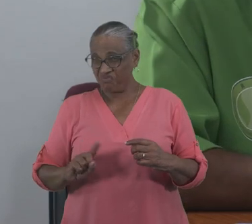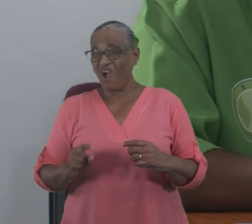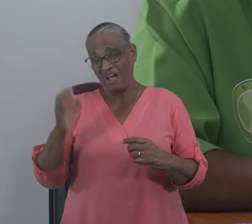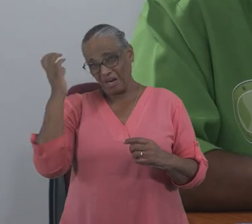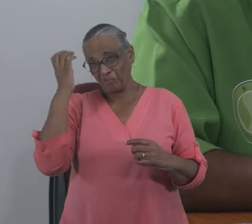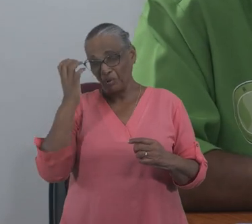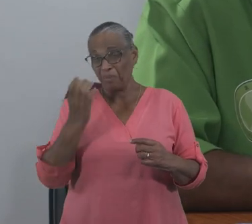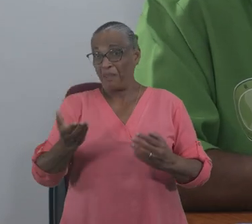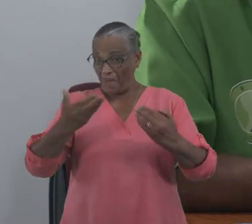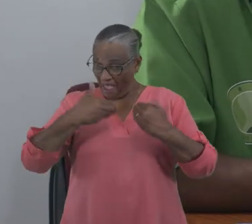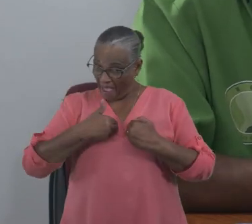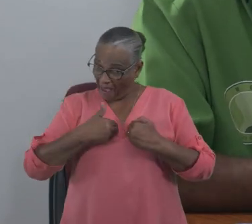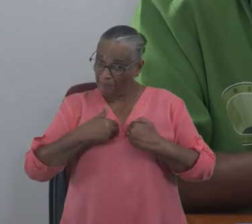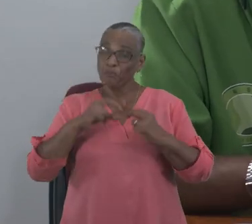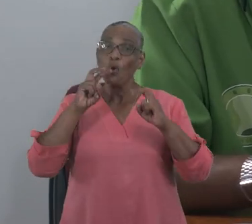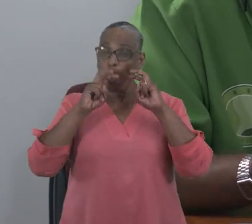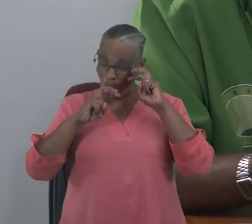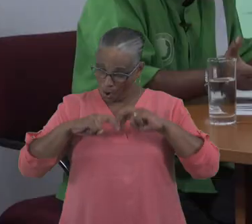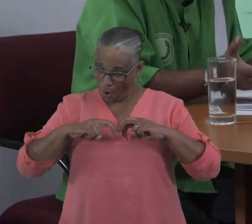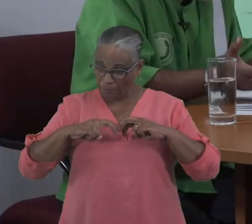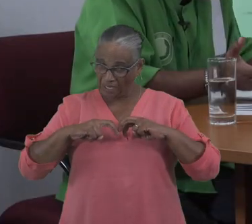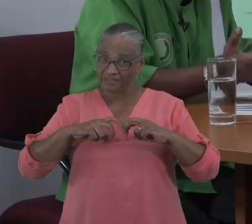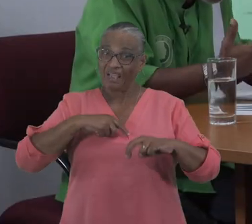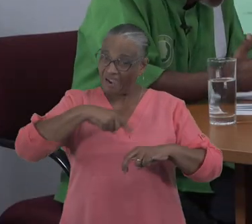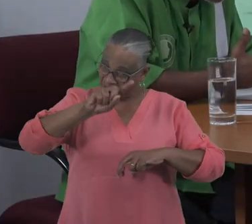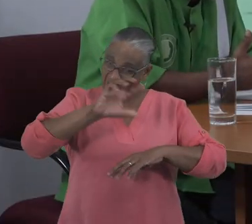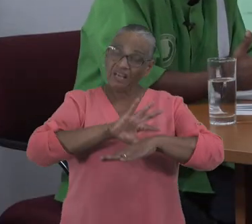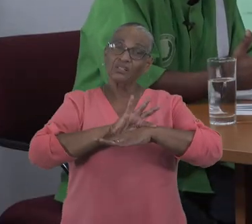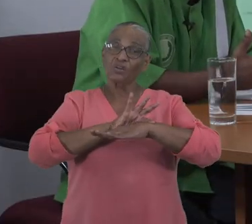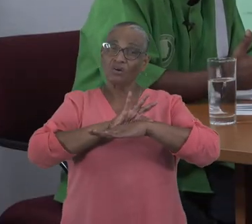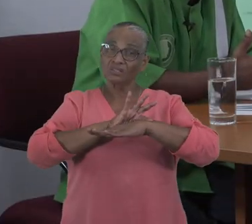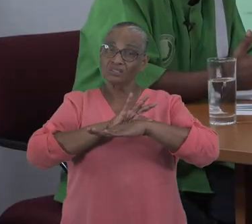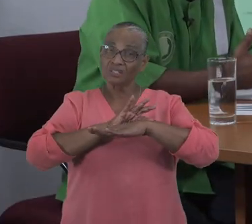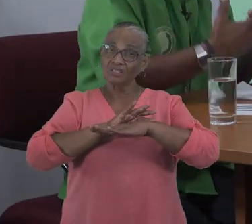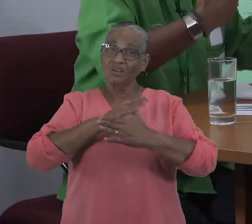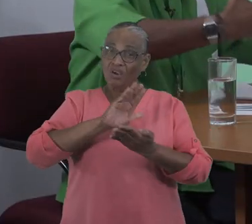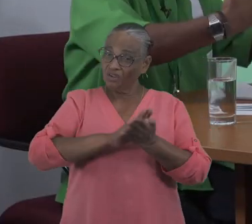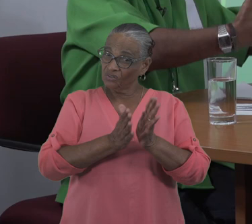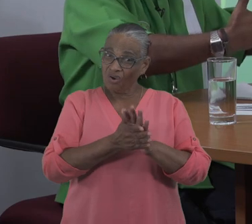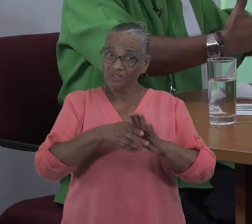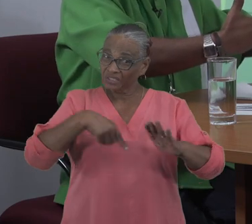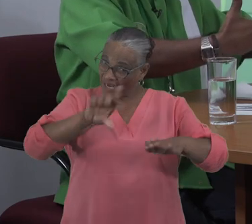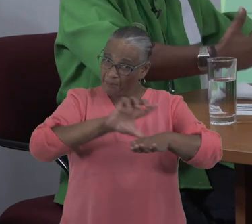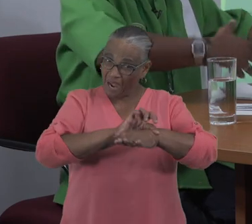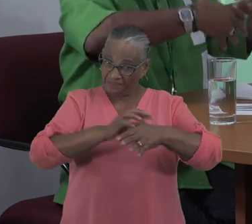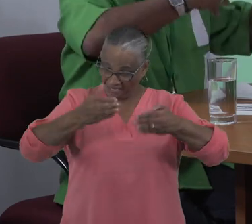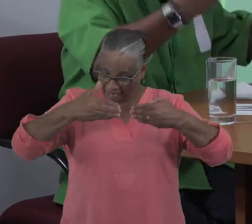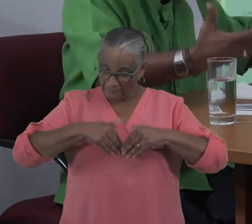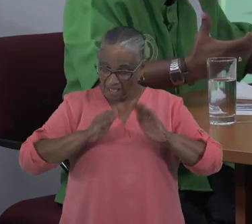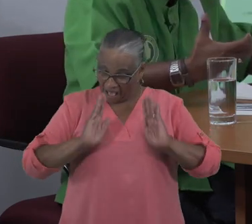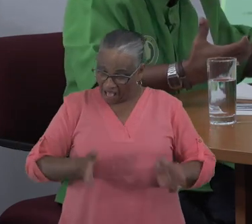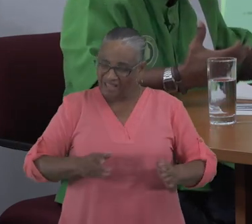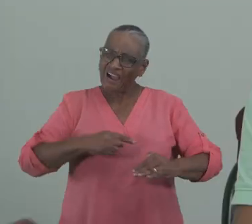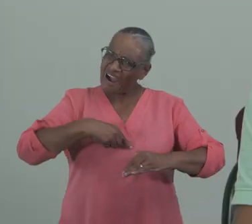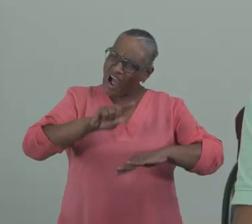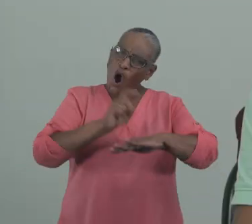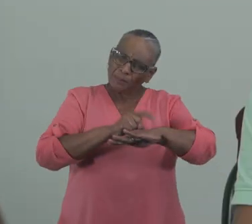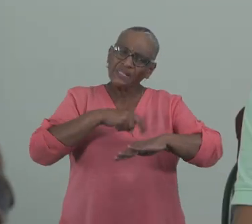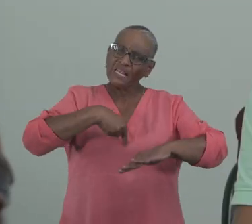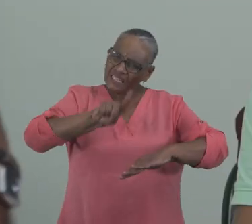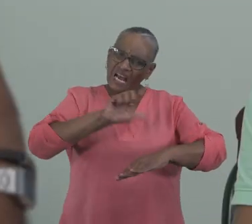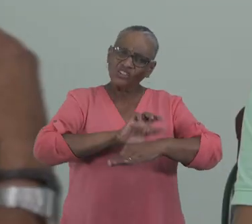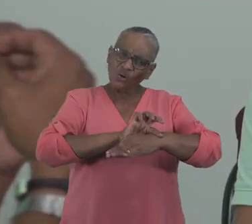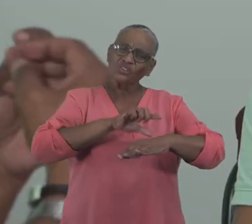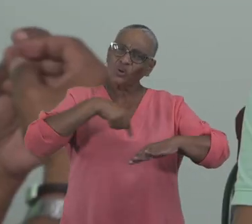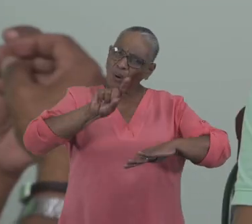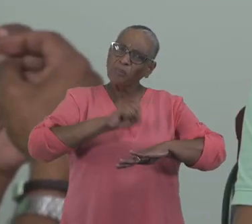Als je die hebt, hoe normaal doet dat als je wegba? Go naar dat op tijd. If je de onderbehandeling van dat, go daar op tijd,